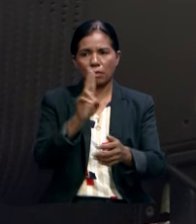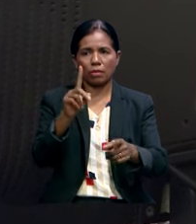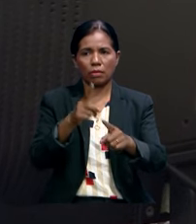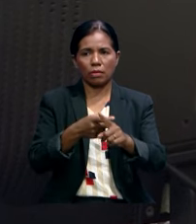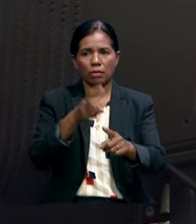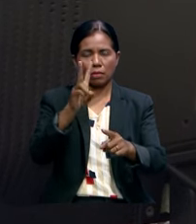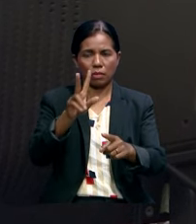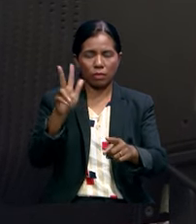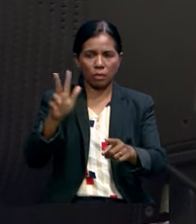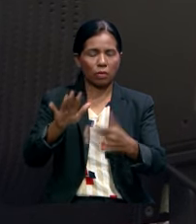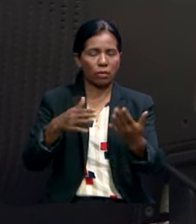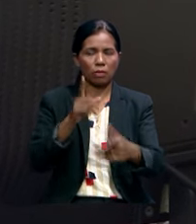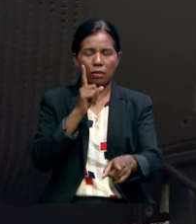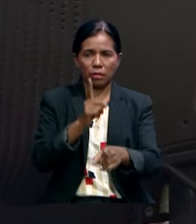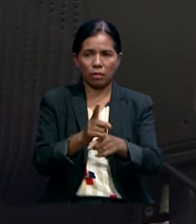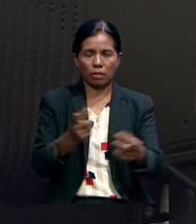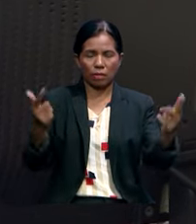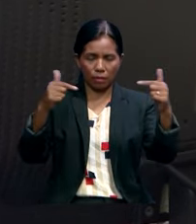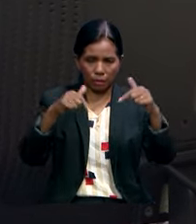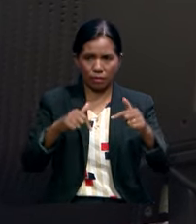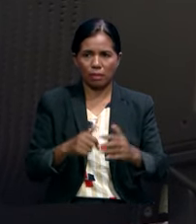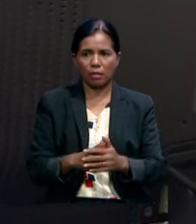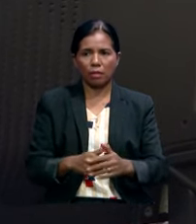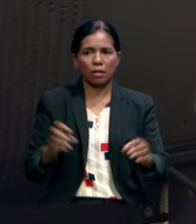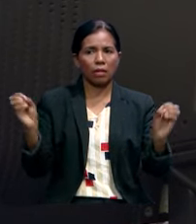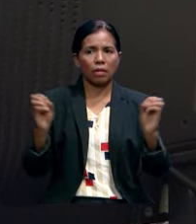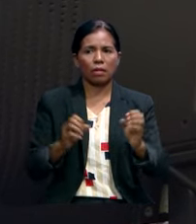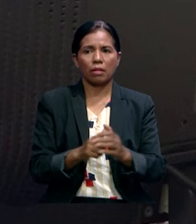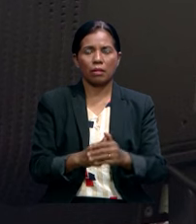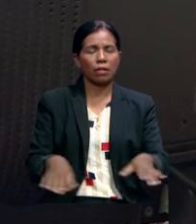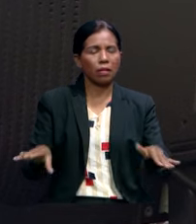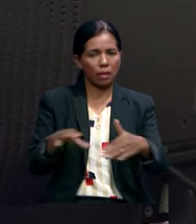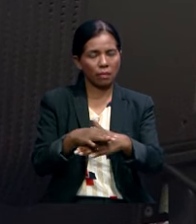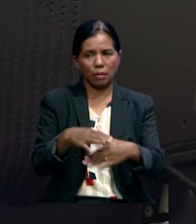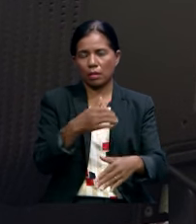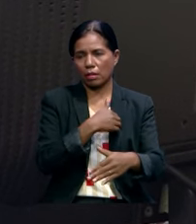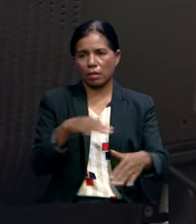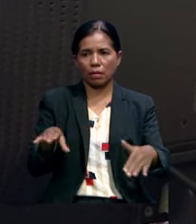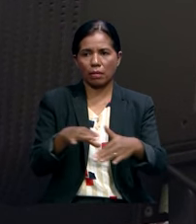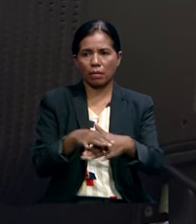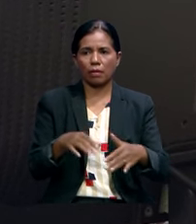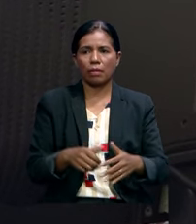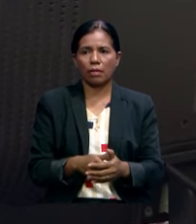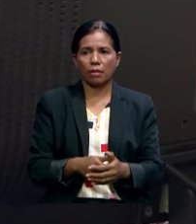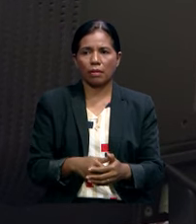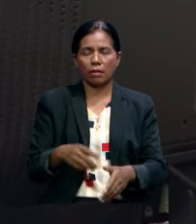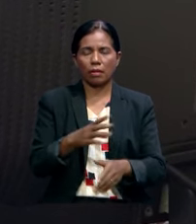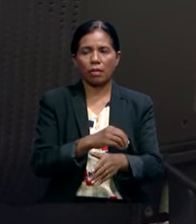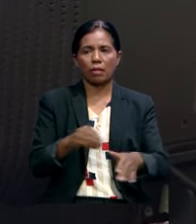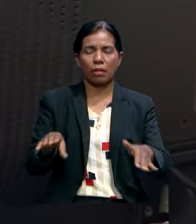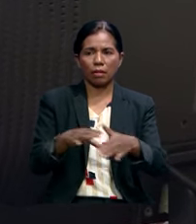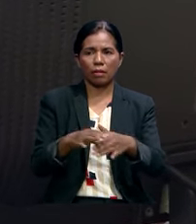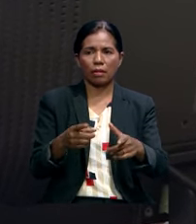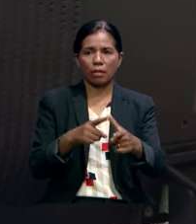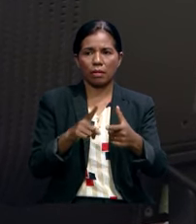rua fulan tur yang botu tu loson mai balu la kabe mo den kabe ti fali fola malo la kabe mo tau saru siru den kabe to iru